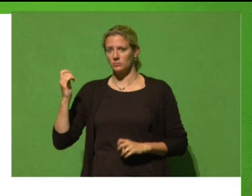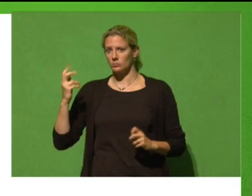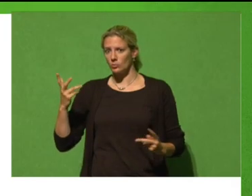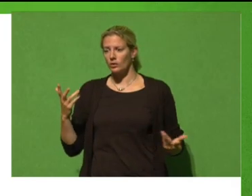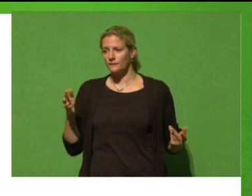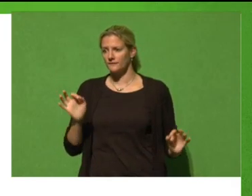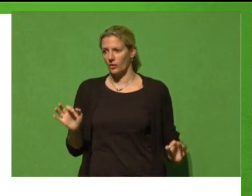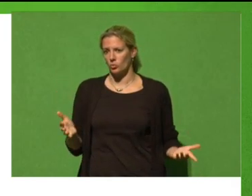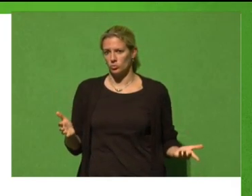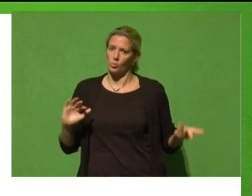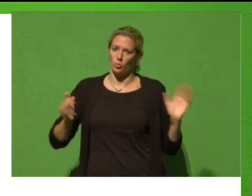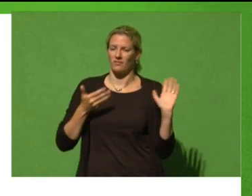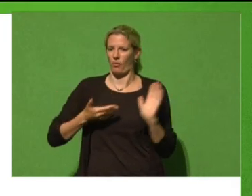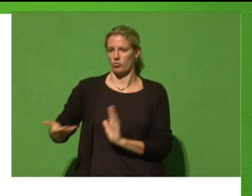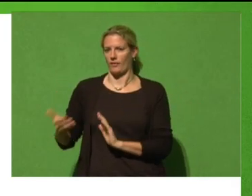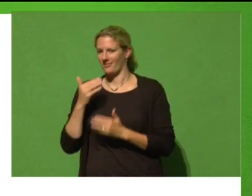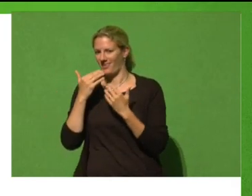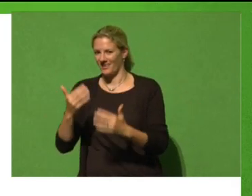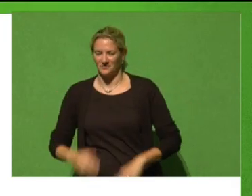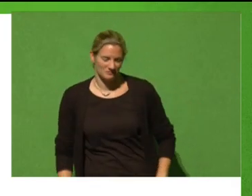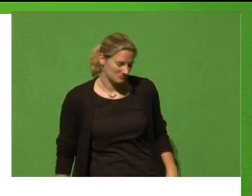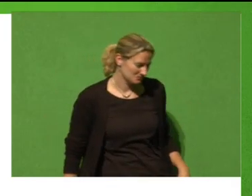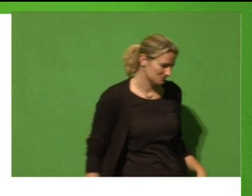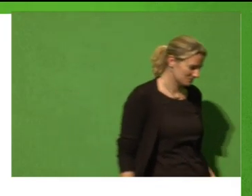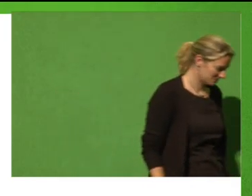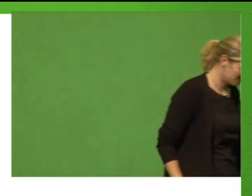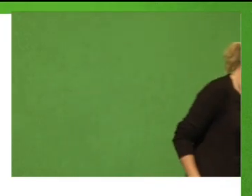hinkommen könnt und die jeweils vorstellen könnt. Dankeschön.